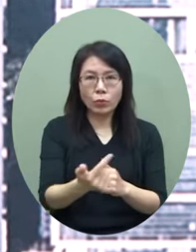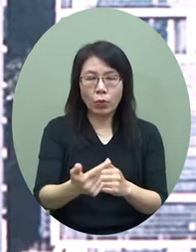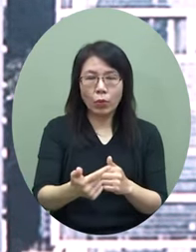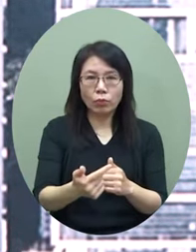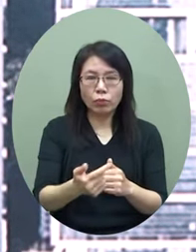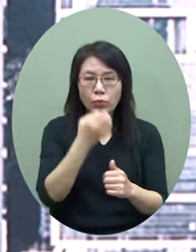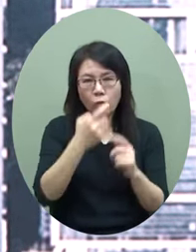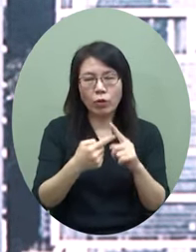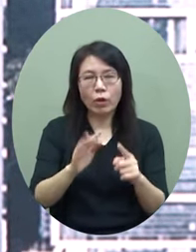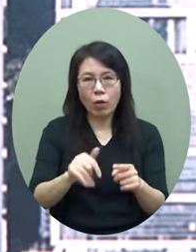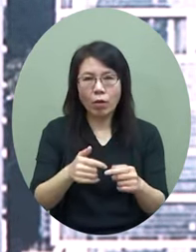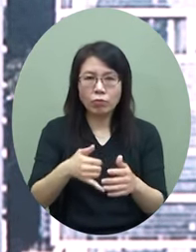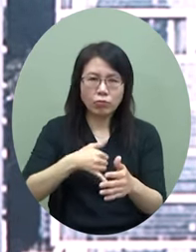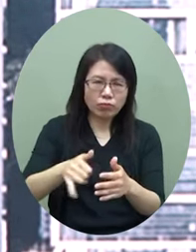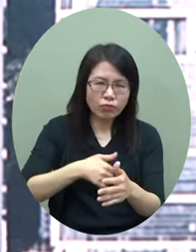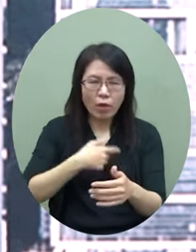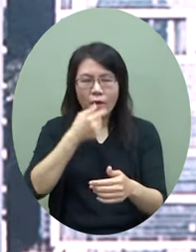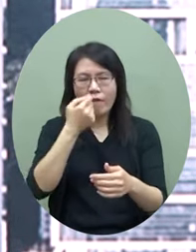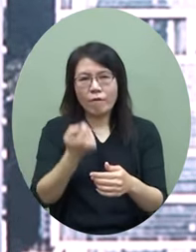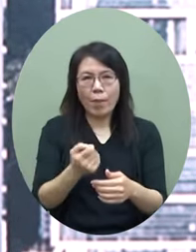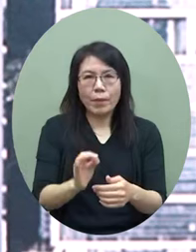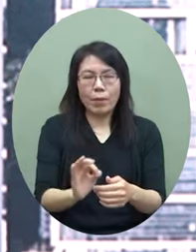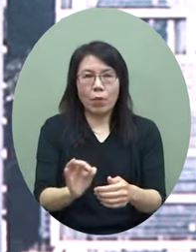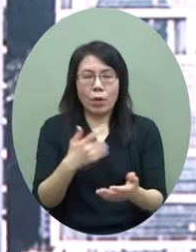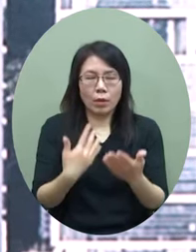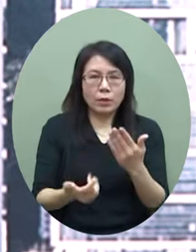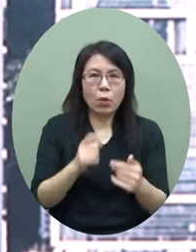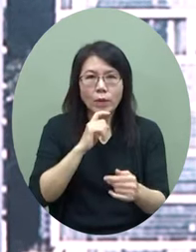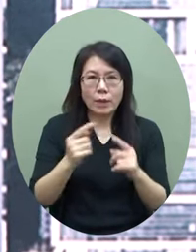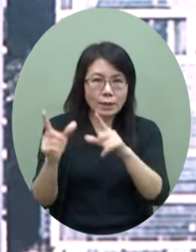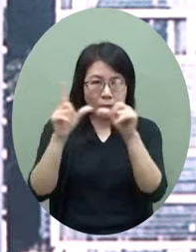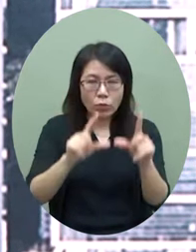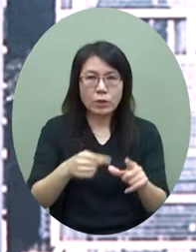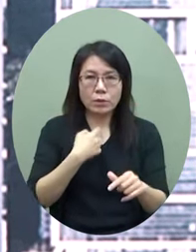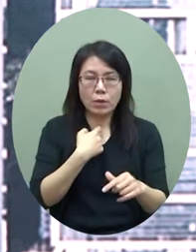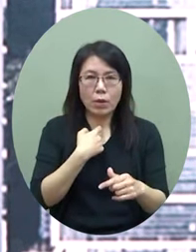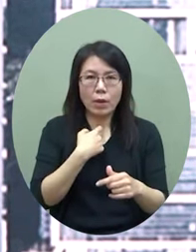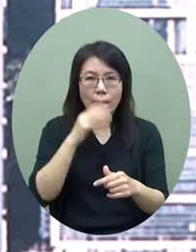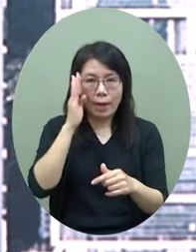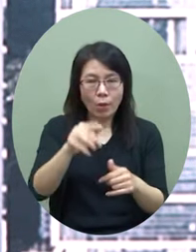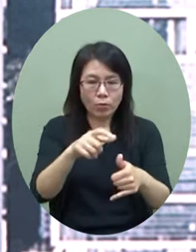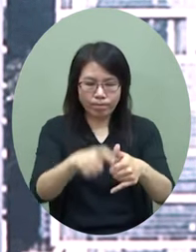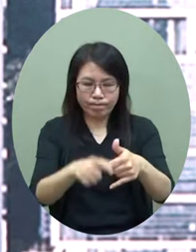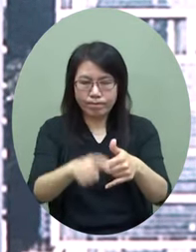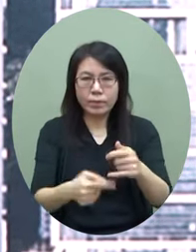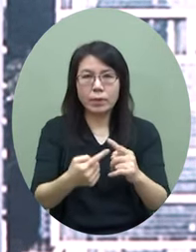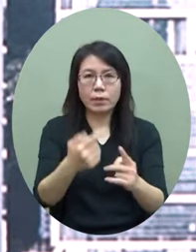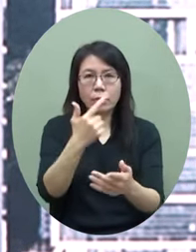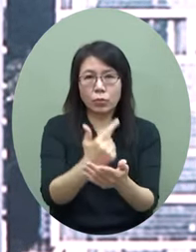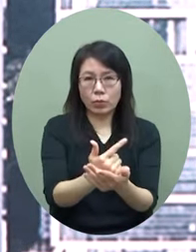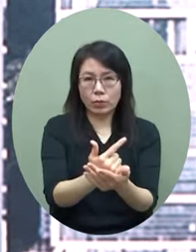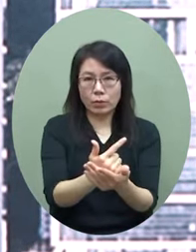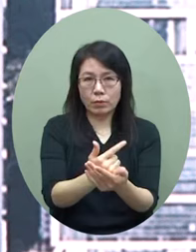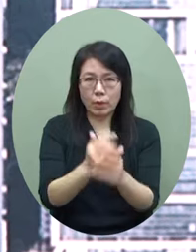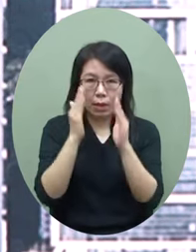民不方便還有市民日常的生活是有需要的所以應該做到以人為本我現在看